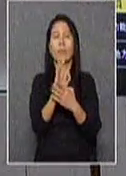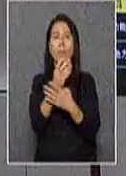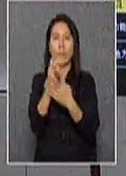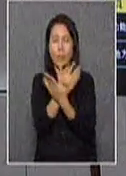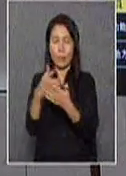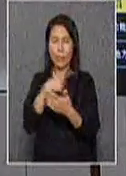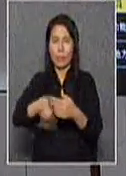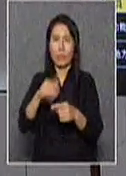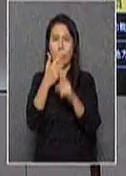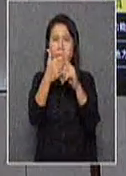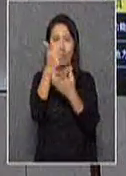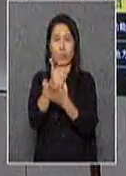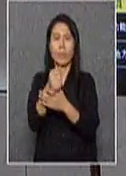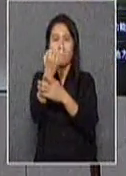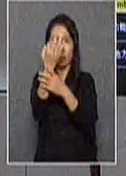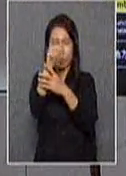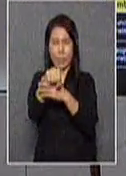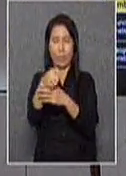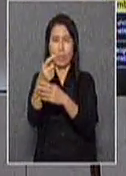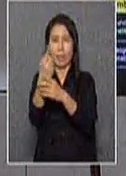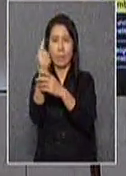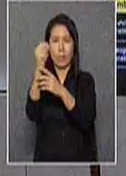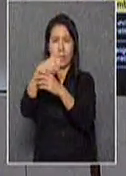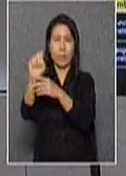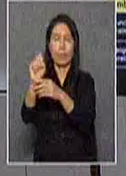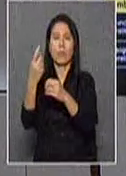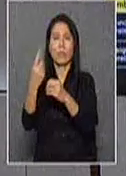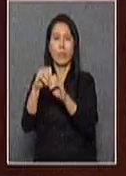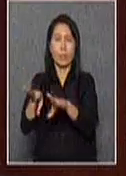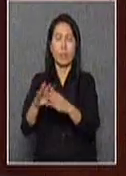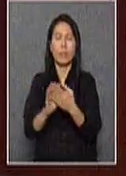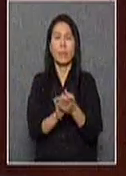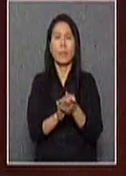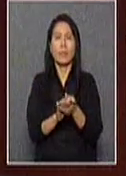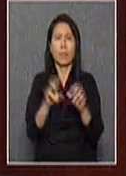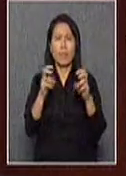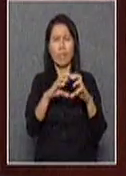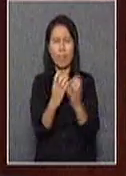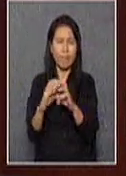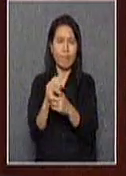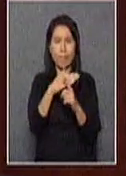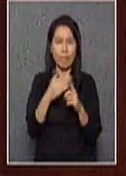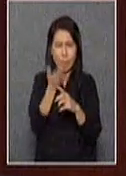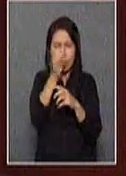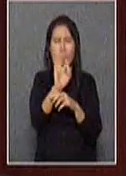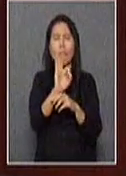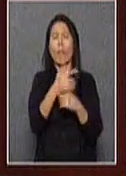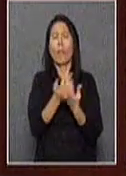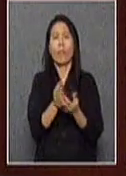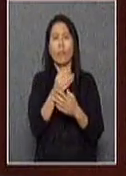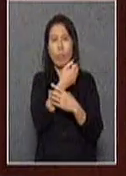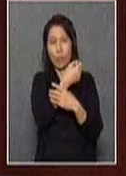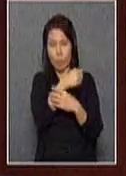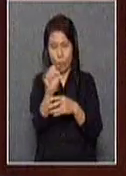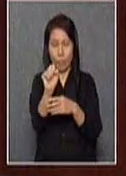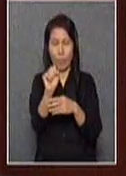產生的議員，18位出席，3位贊成，11位反對，1位棄權。議題未獲得兩部分在席委員分別以過半數贊成，我宣布修